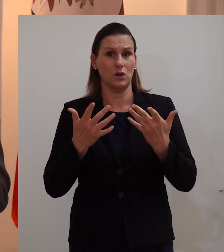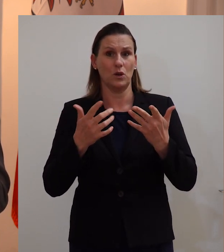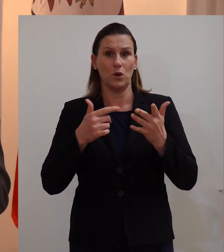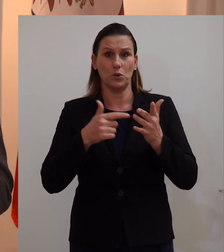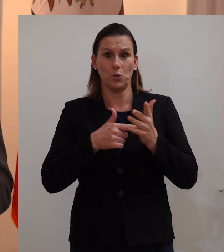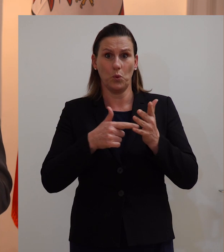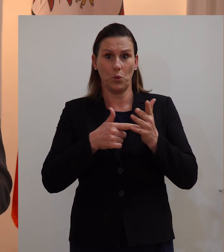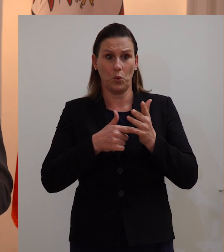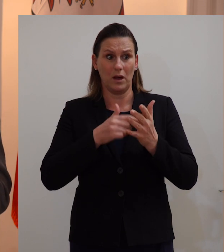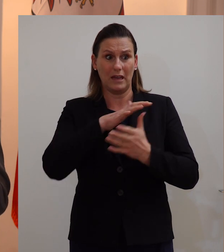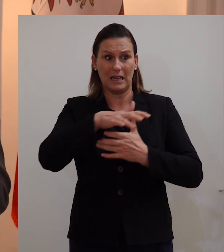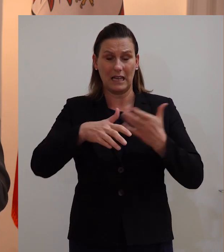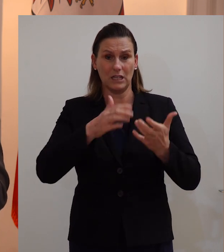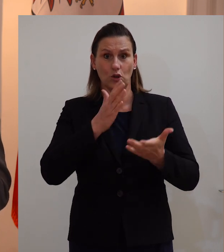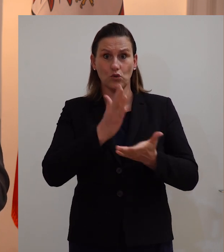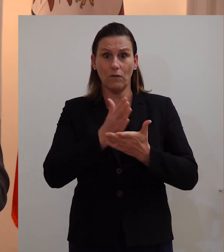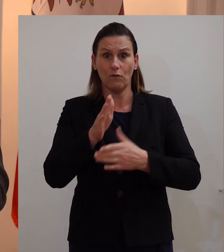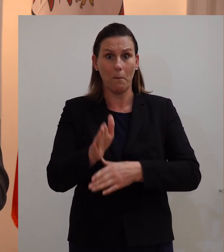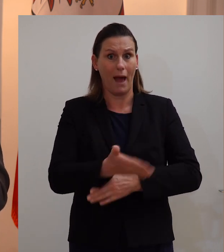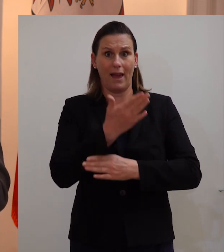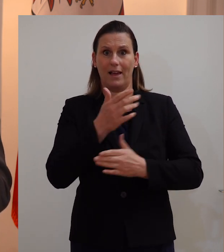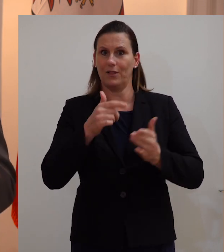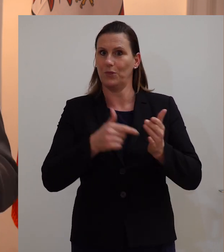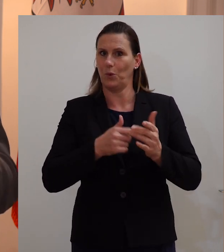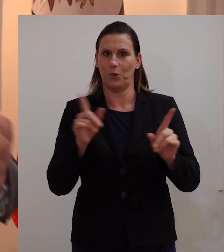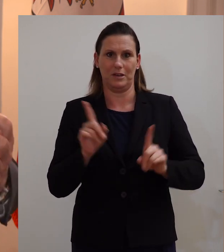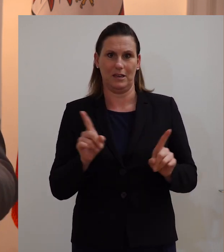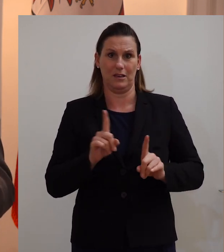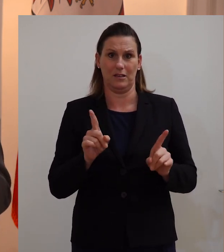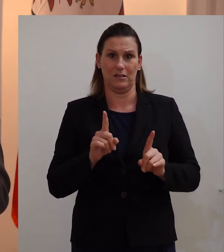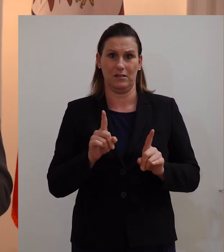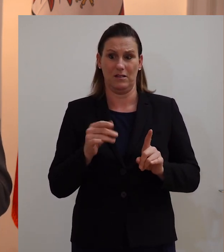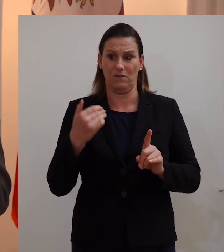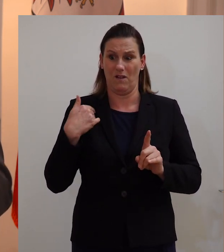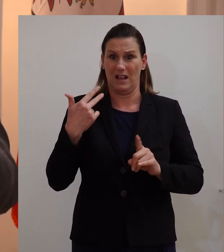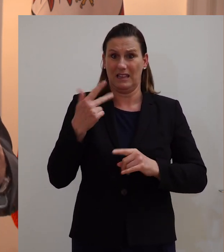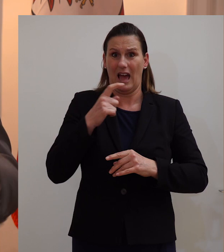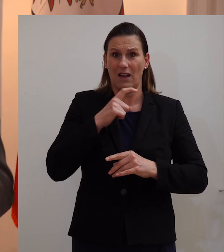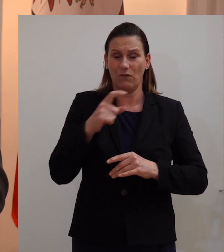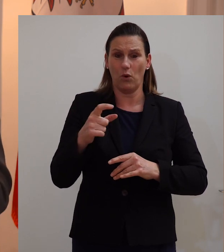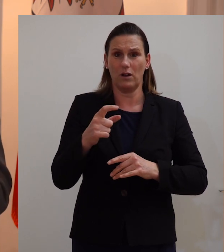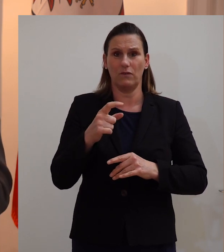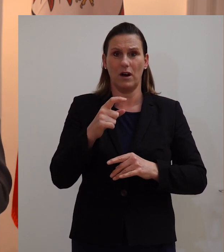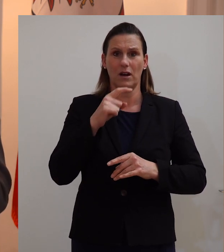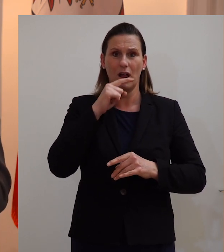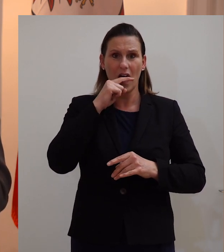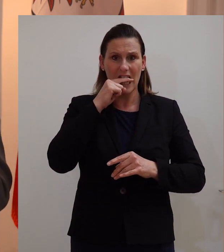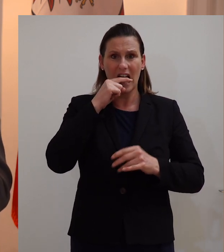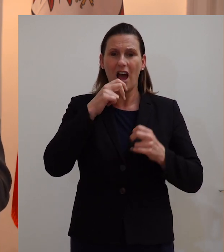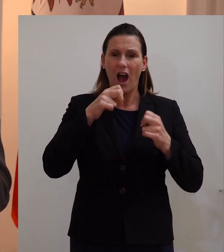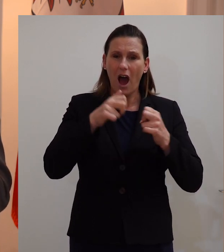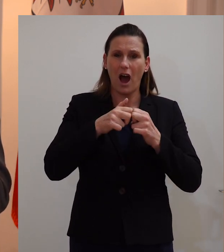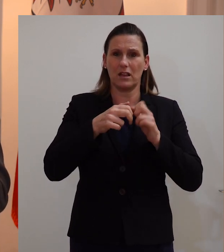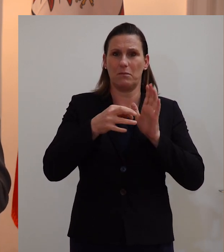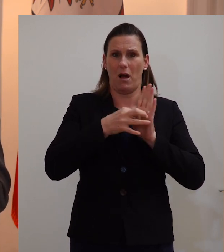diese Krise noch lange nicht überwunden. Über 3 Wochen lang haben wir harte Maßnahmen gesetzt,